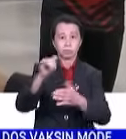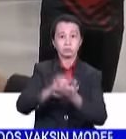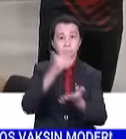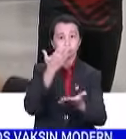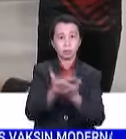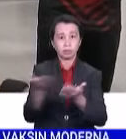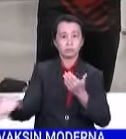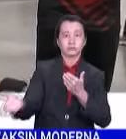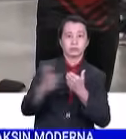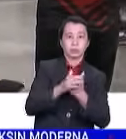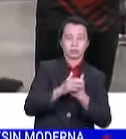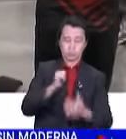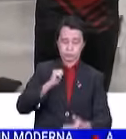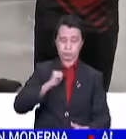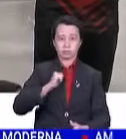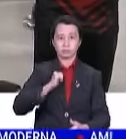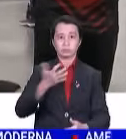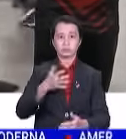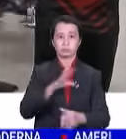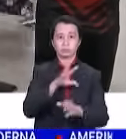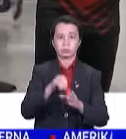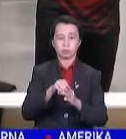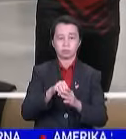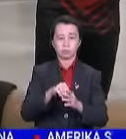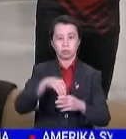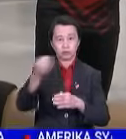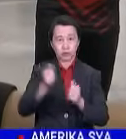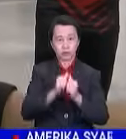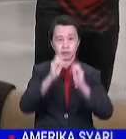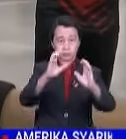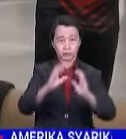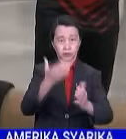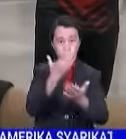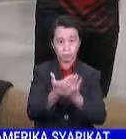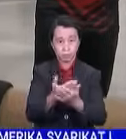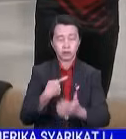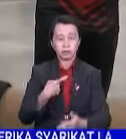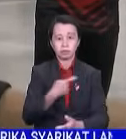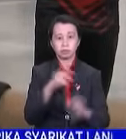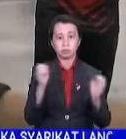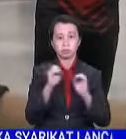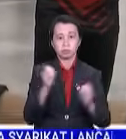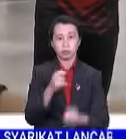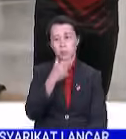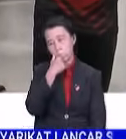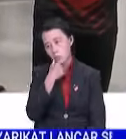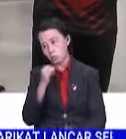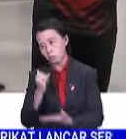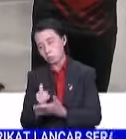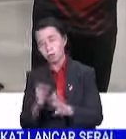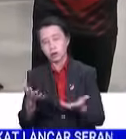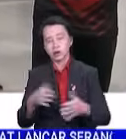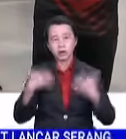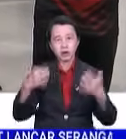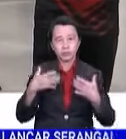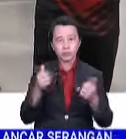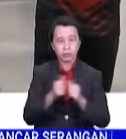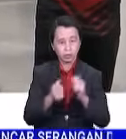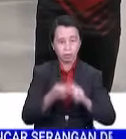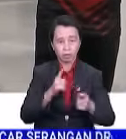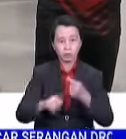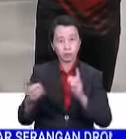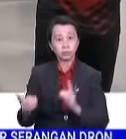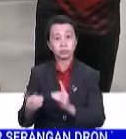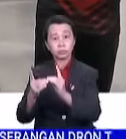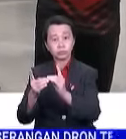lagi kebaikan tuh kembali kepada diri kami masuk kami terluar dengan Asy'ari yang baik kami tak Murung di rumah kami gembira dengan kawan-kawan yang